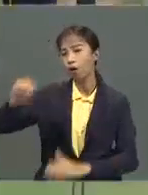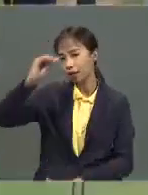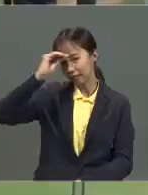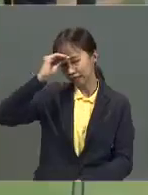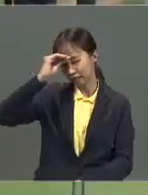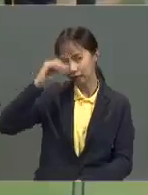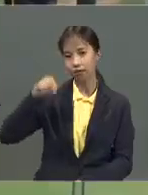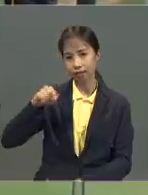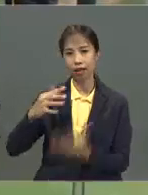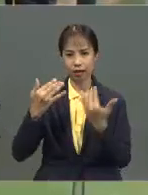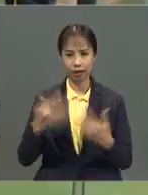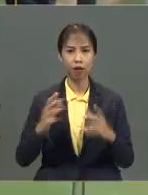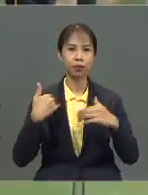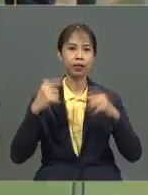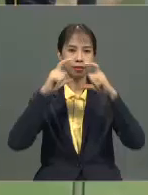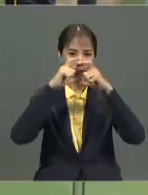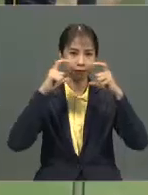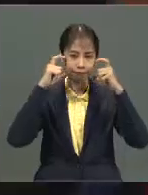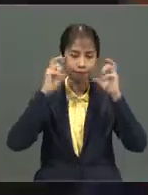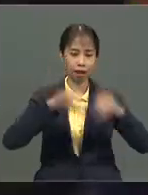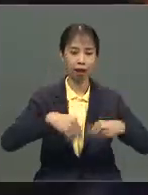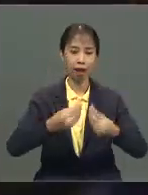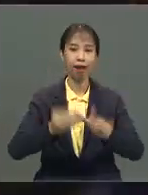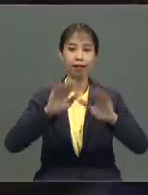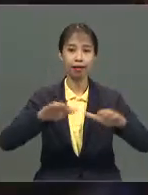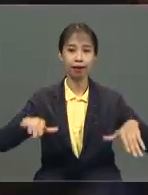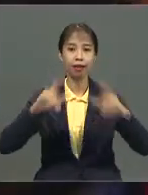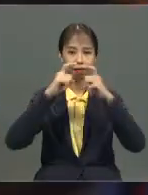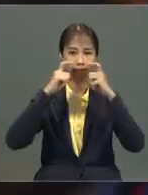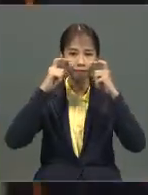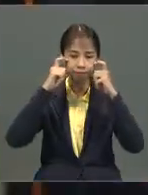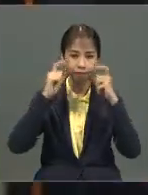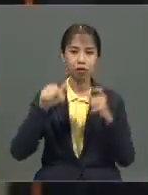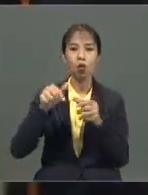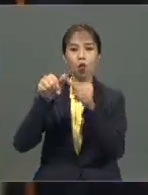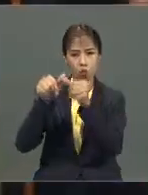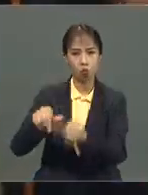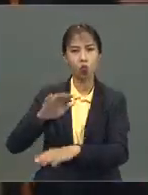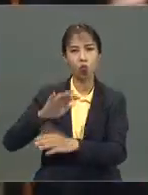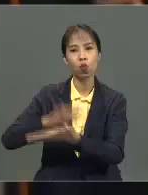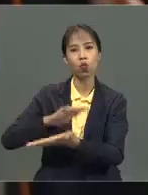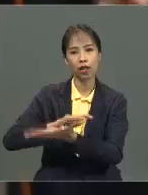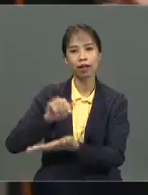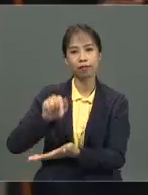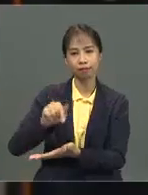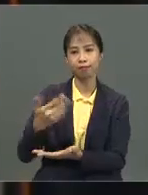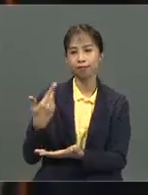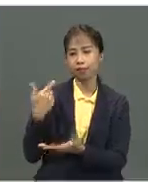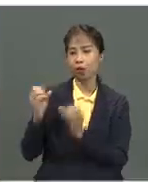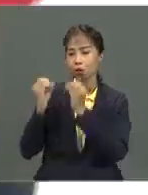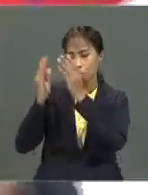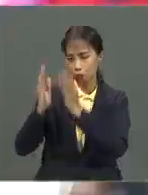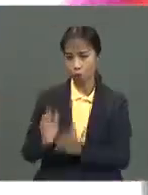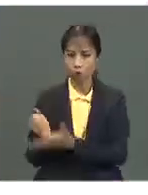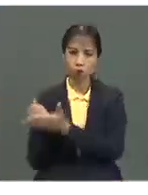ร้อมกับจัดเตรียมหน้ากากอนามัยสำหรับให้นักเรียนได้เปลี่ยนใช้อยู่ในขณะที่อยู่ในโรงเรียนด้วยโดยคุณครูก็จะเป็นผู้